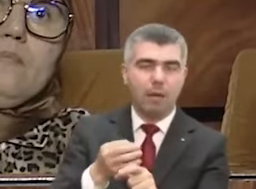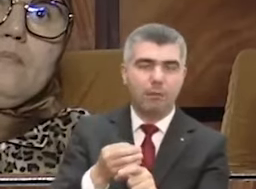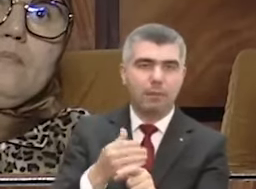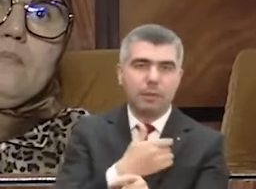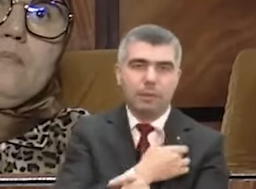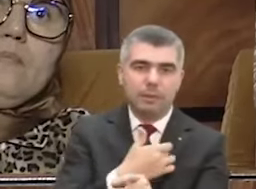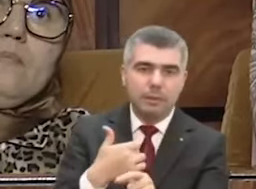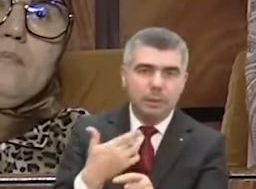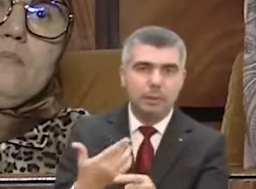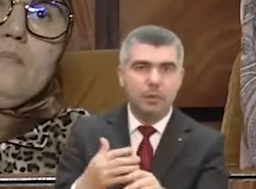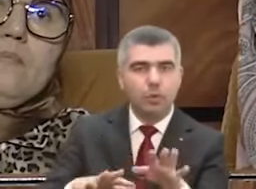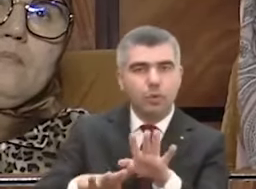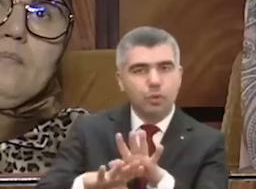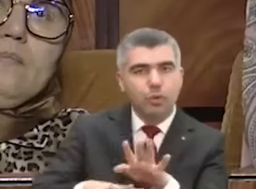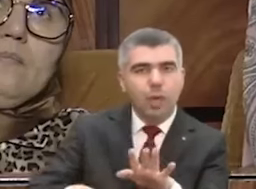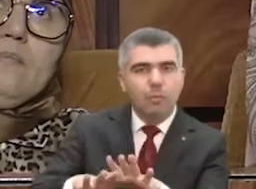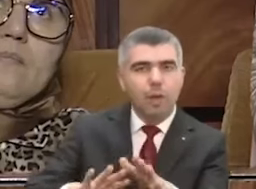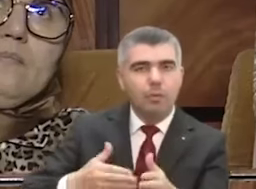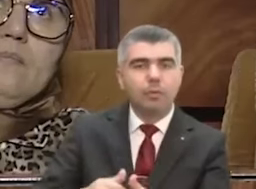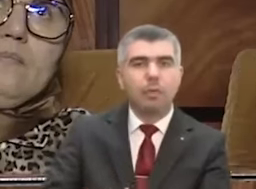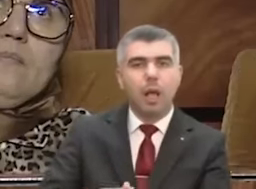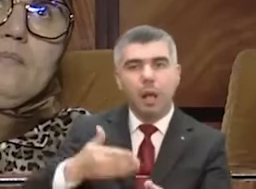اجتماعيا المغرب